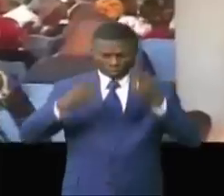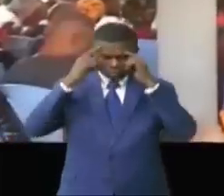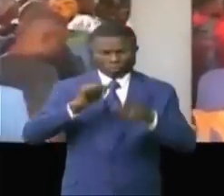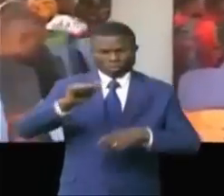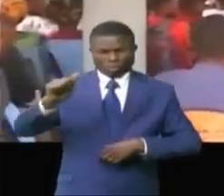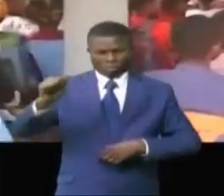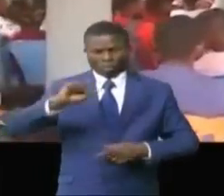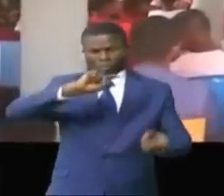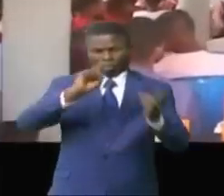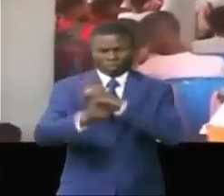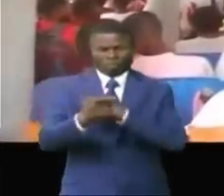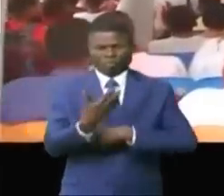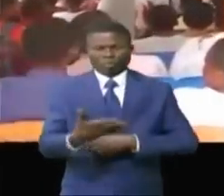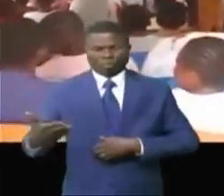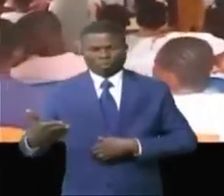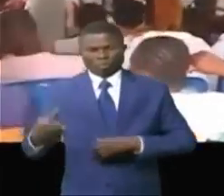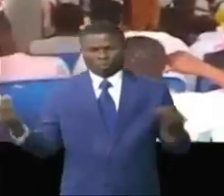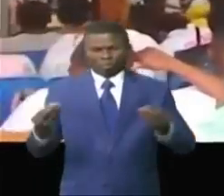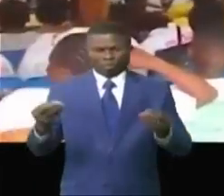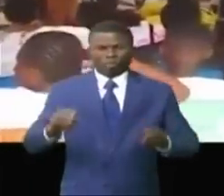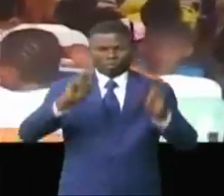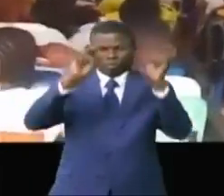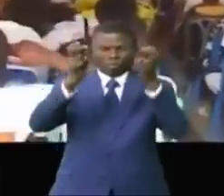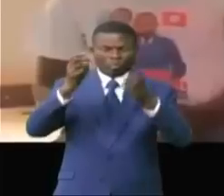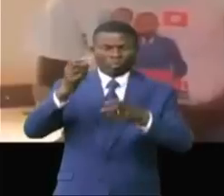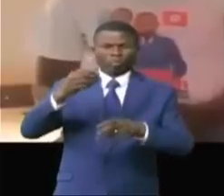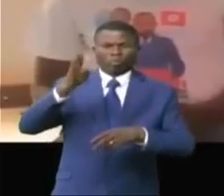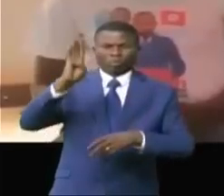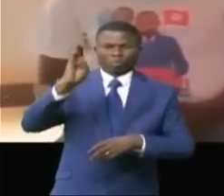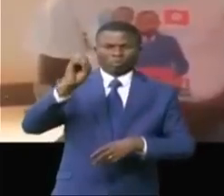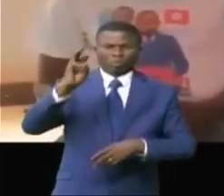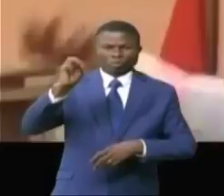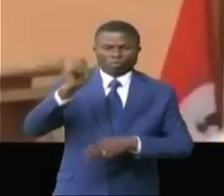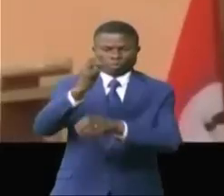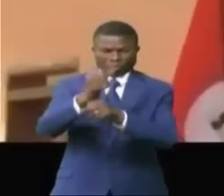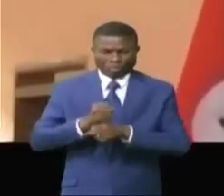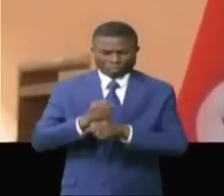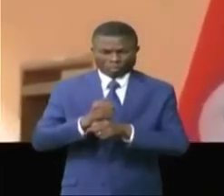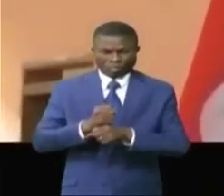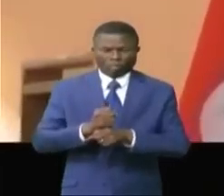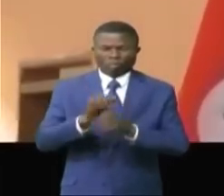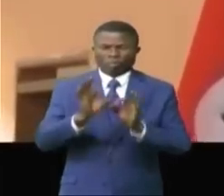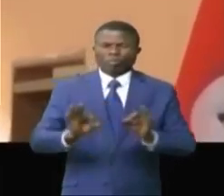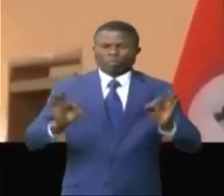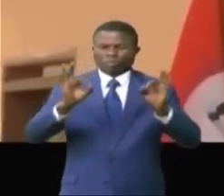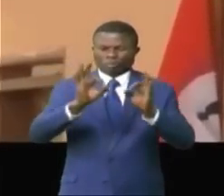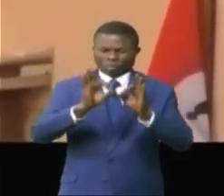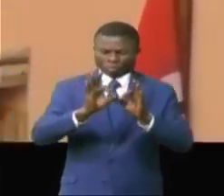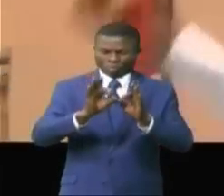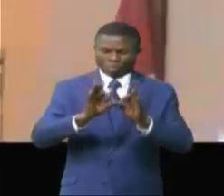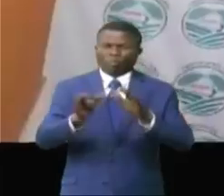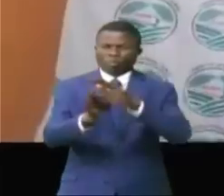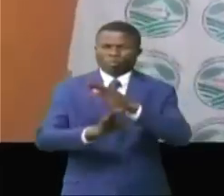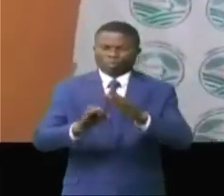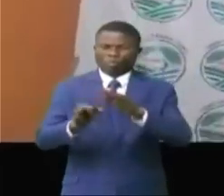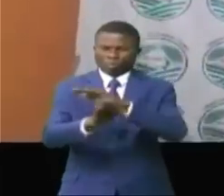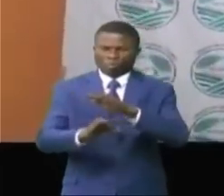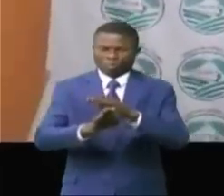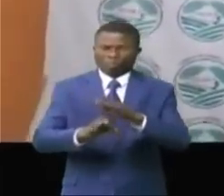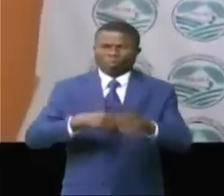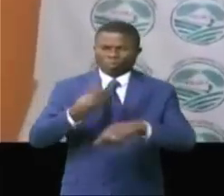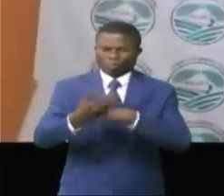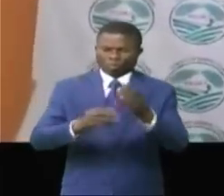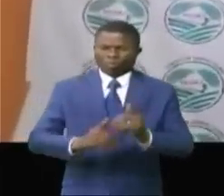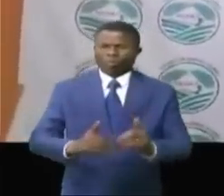détermination d'échanger les choses afin que la ville de Boma puisse retrouver ses lettres de noblesse. Cette fondation va voir les jours